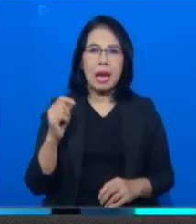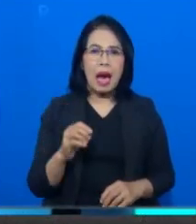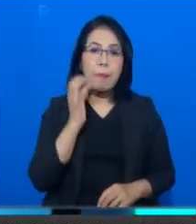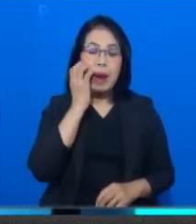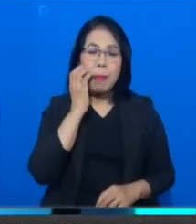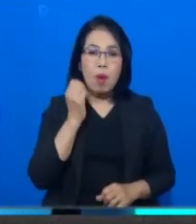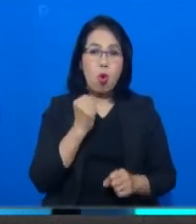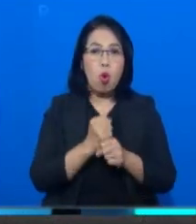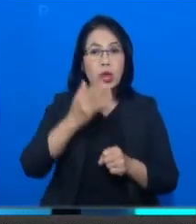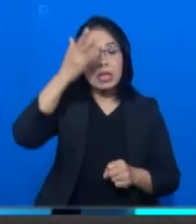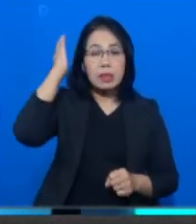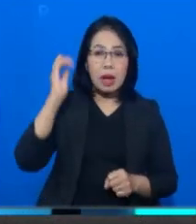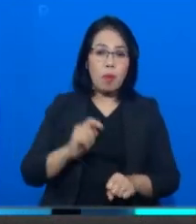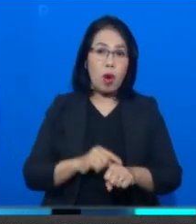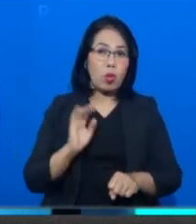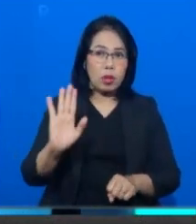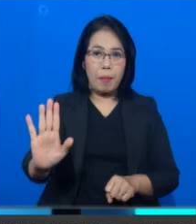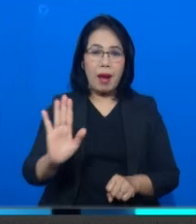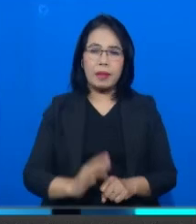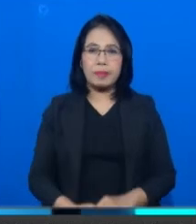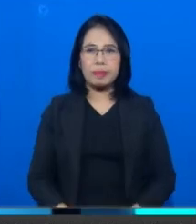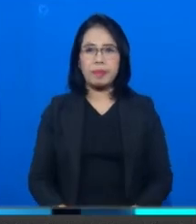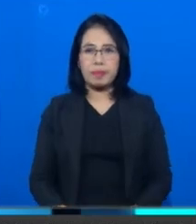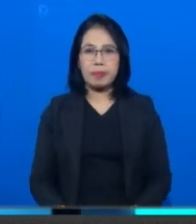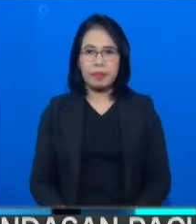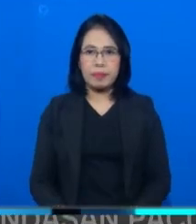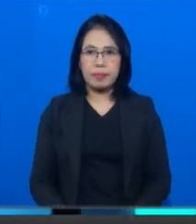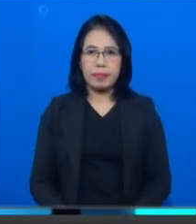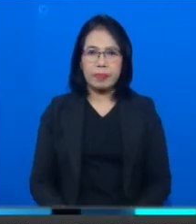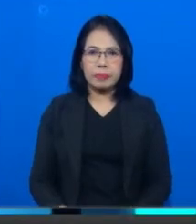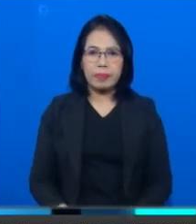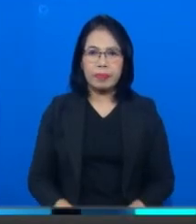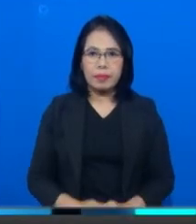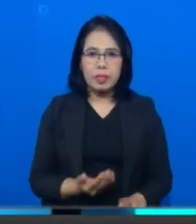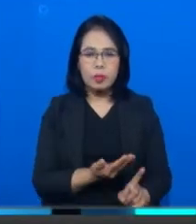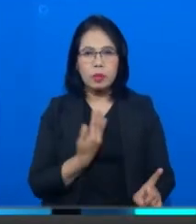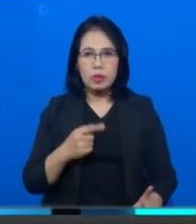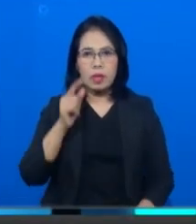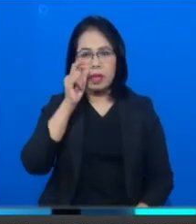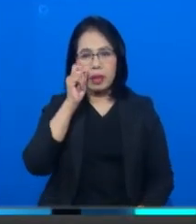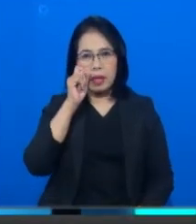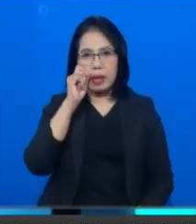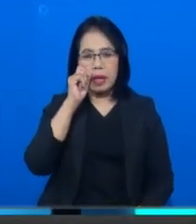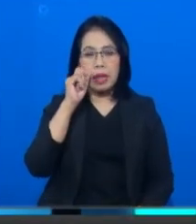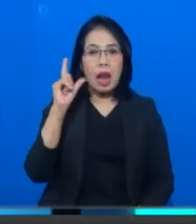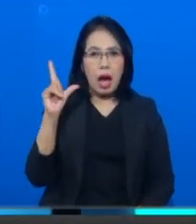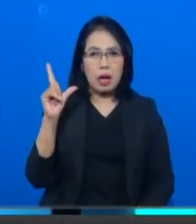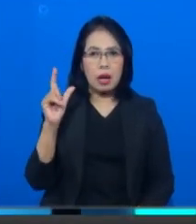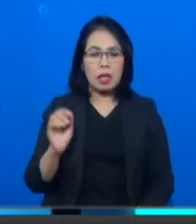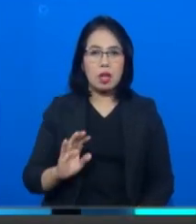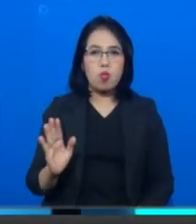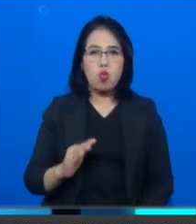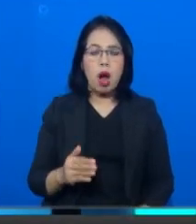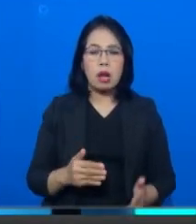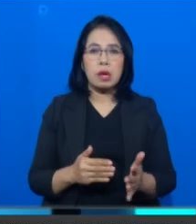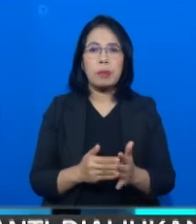sebuah simbol atau kode menurut saya bahwa keberadaan Erlangga dianggap bisa menghambat stabilitas politik